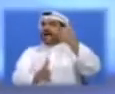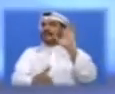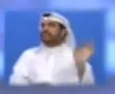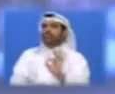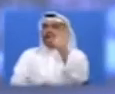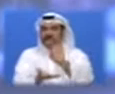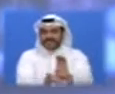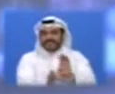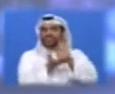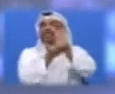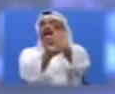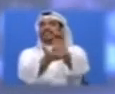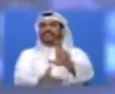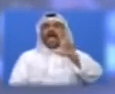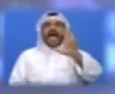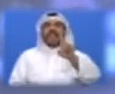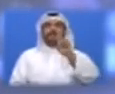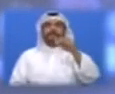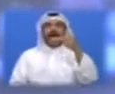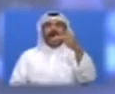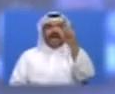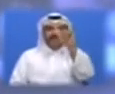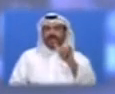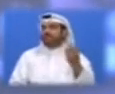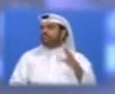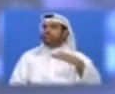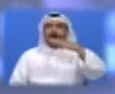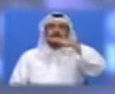بجائزة البغلي للابن البار للعام الدراسي